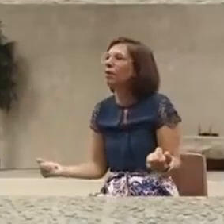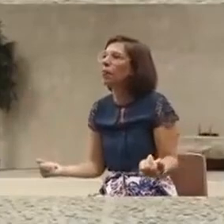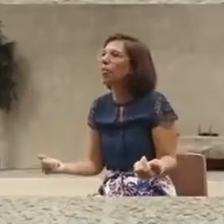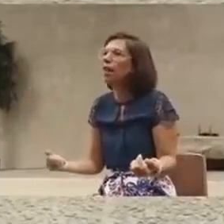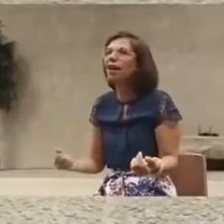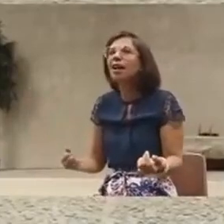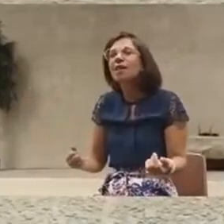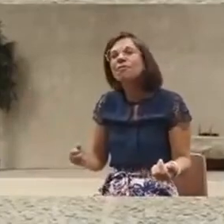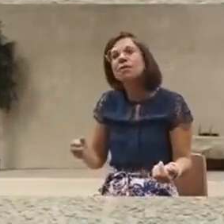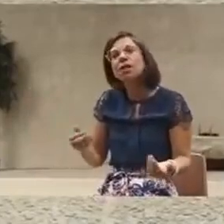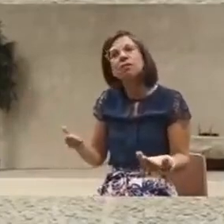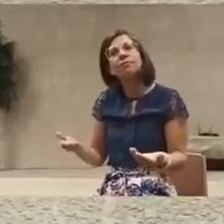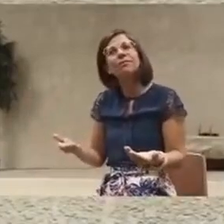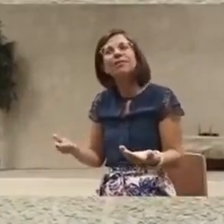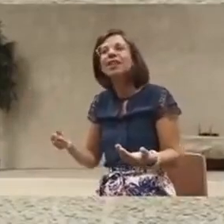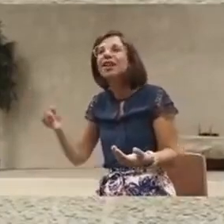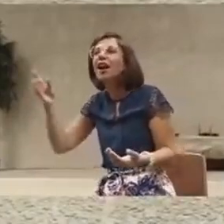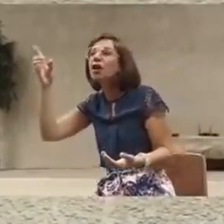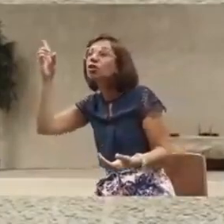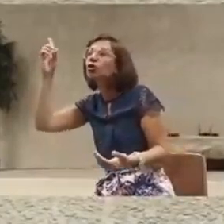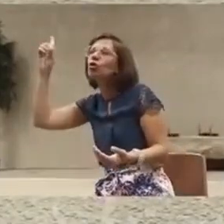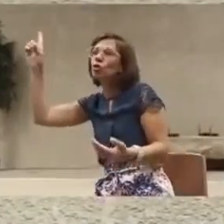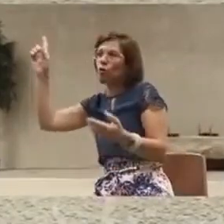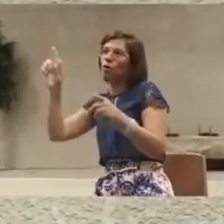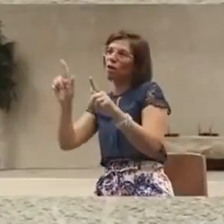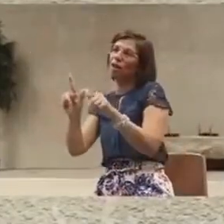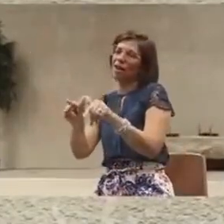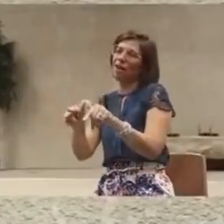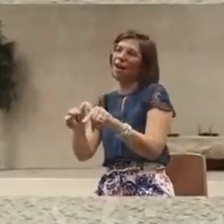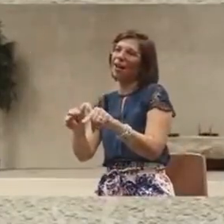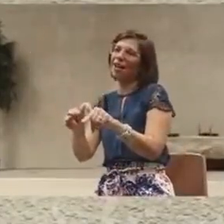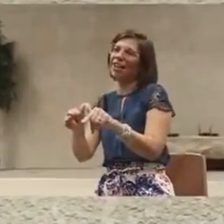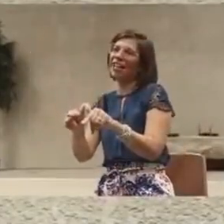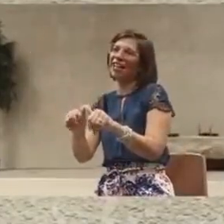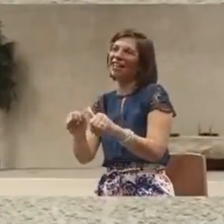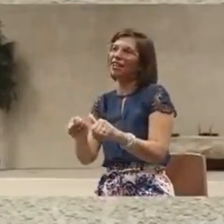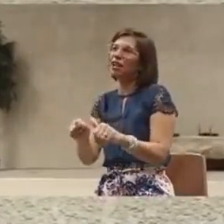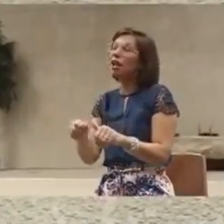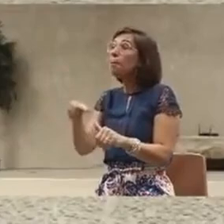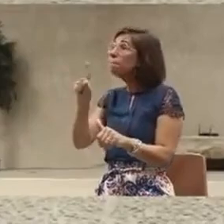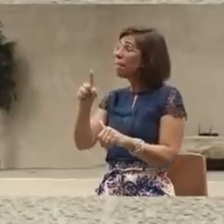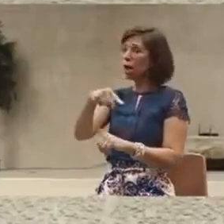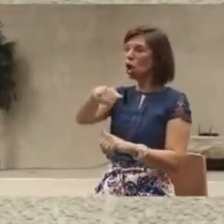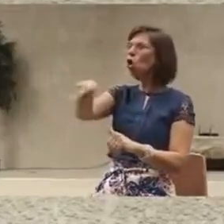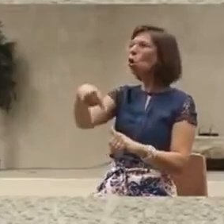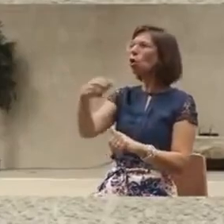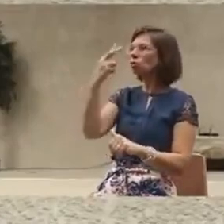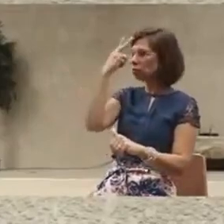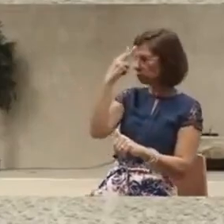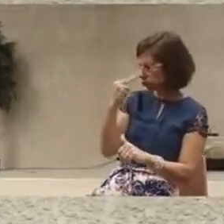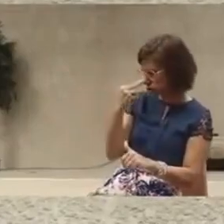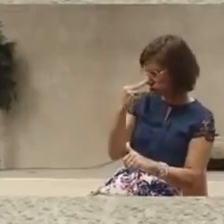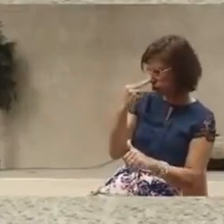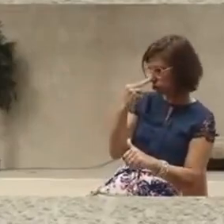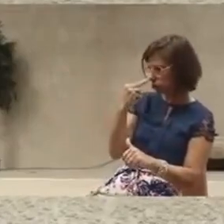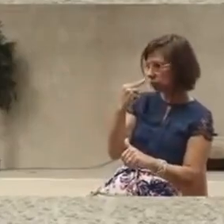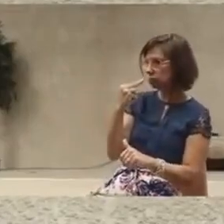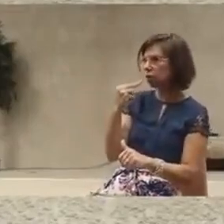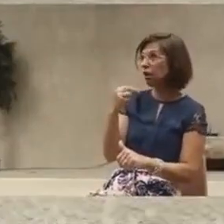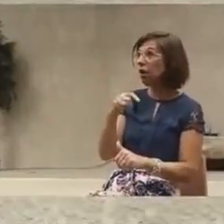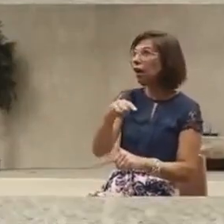C'était ça notre Dieu. Et Dieu était là. Mais eux, aveuglés, parce qu'ils pouvaient voir